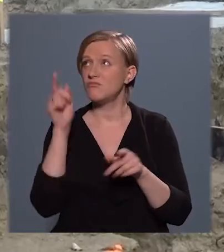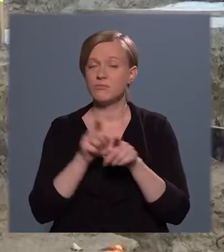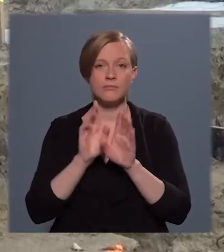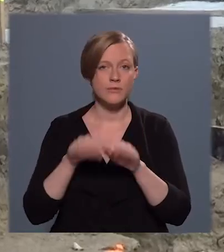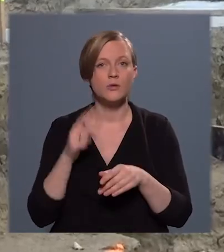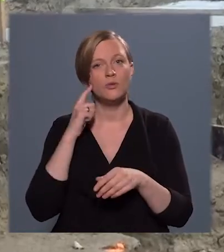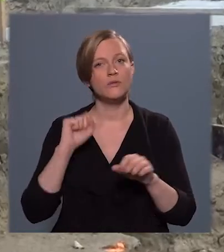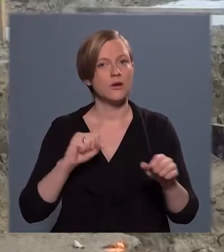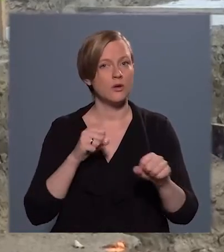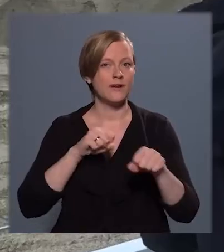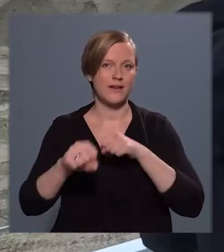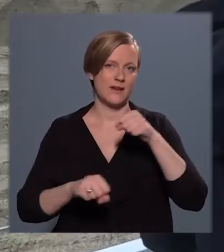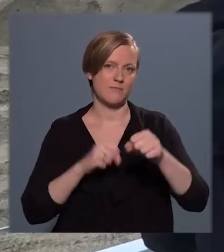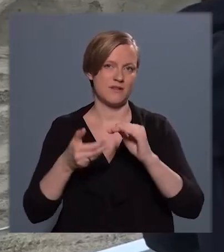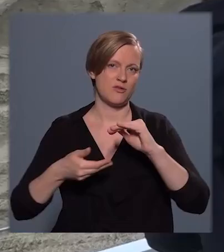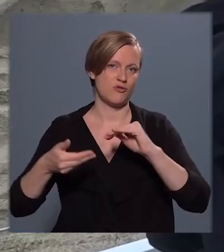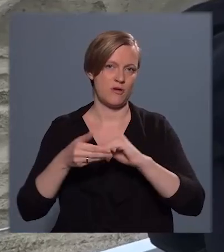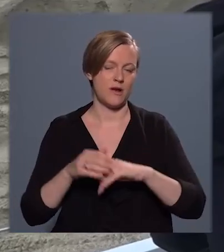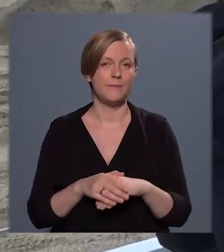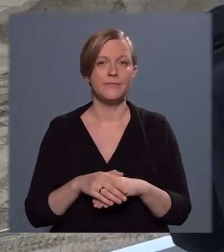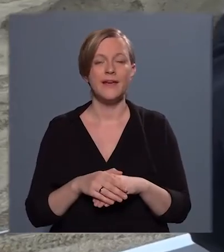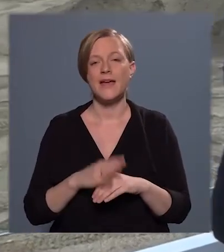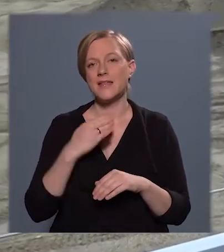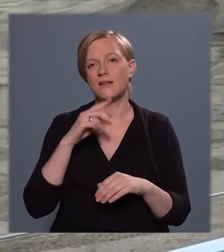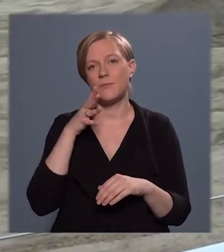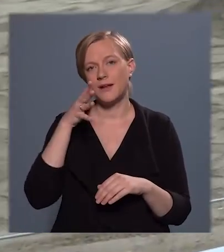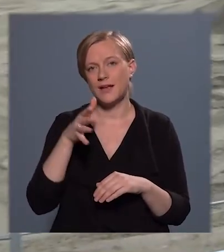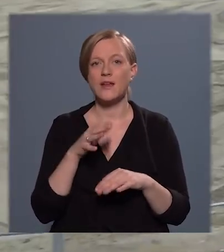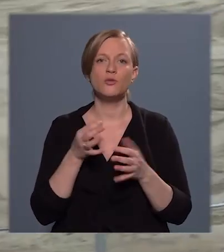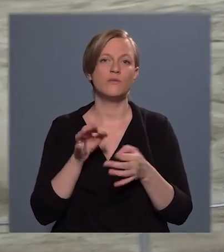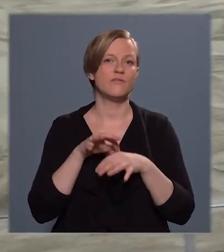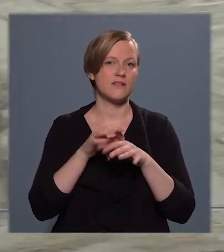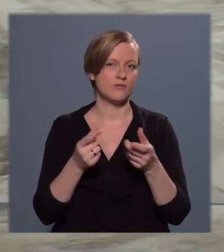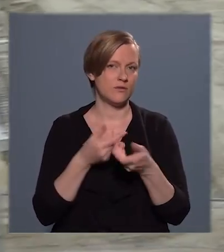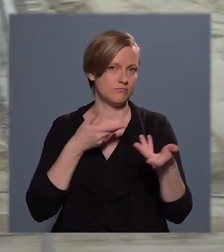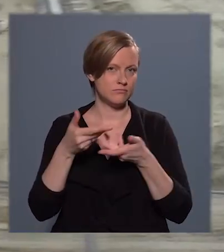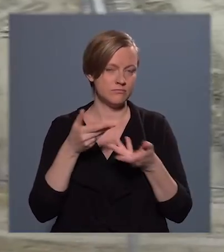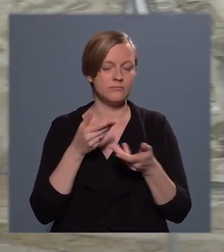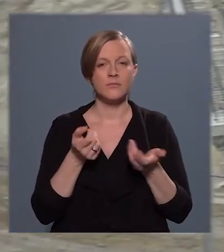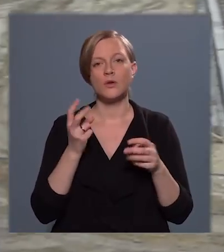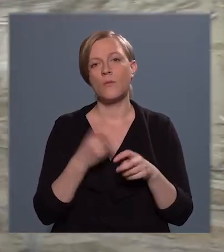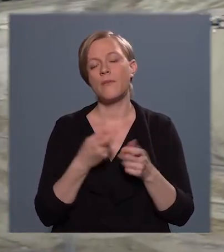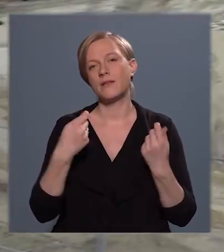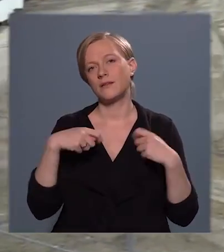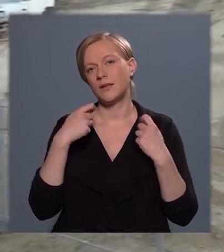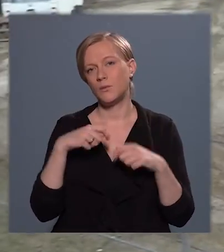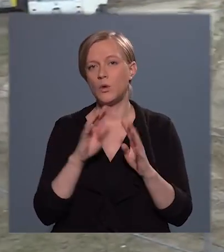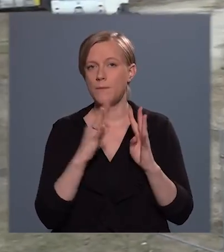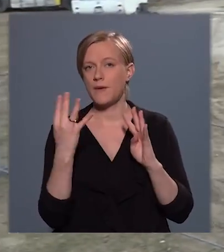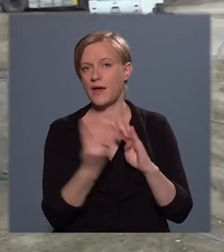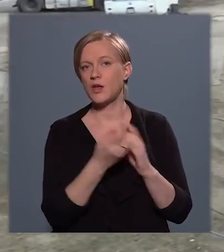a kerékpározás alapjait. Eisenkrammer Károly ügyvezetővel beszélgettünk a kőbányán épülő pályáról és a